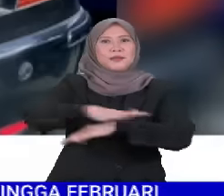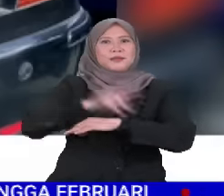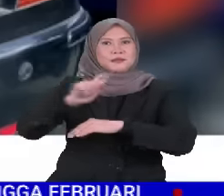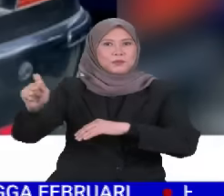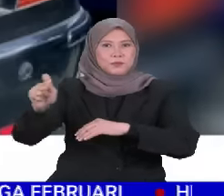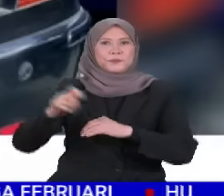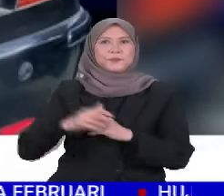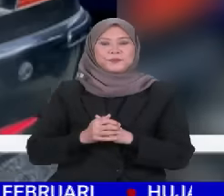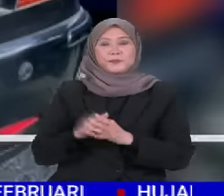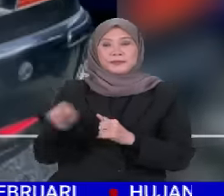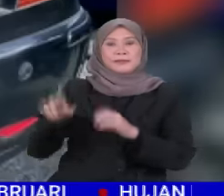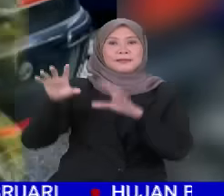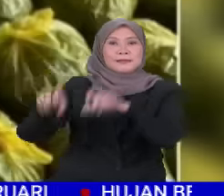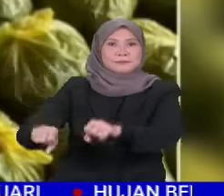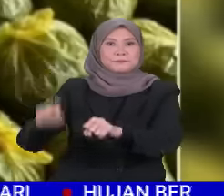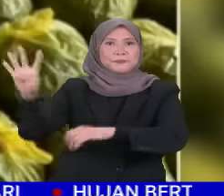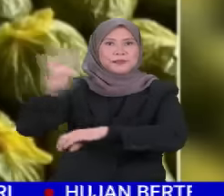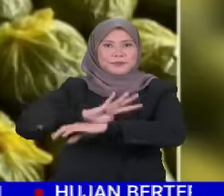1952